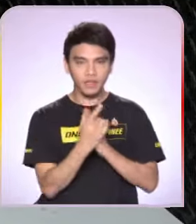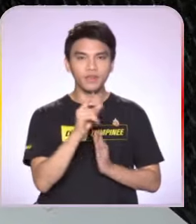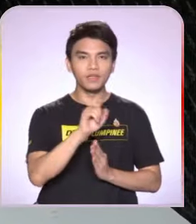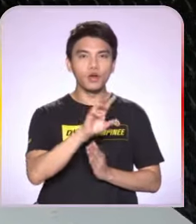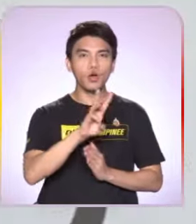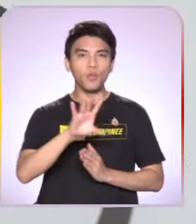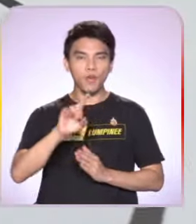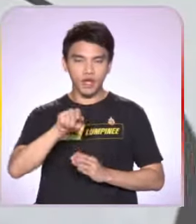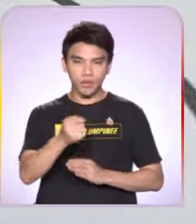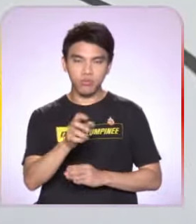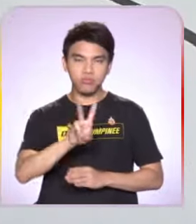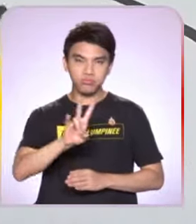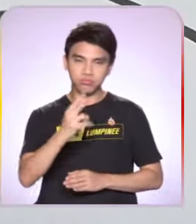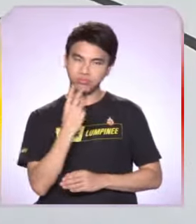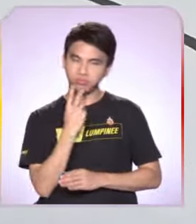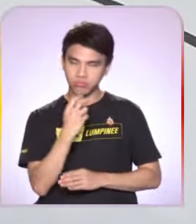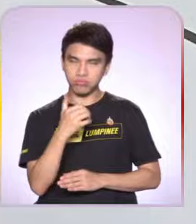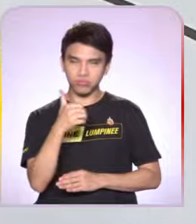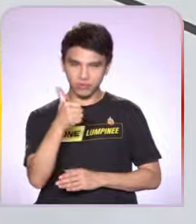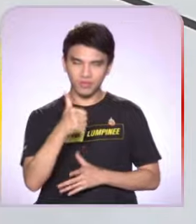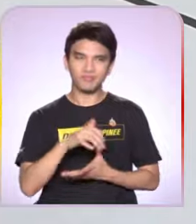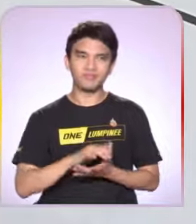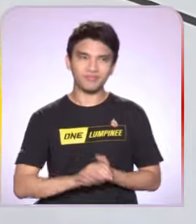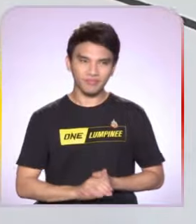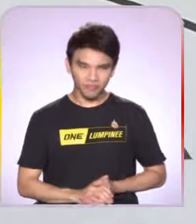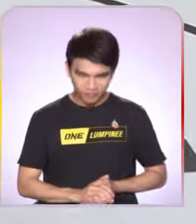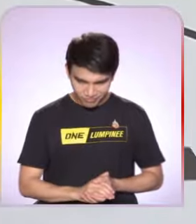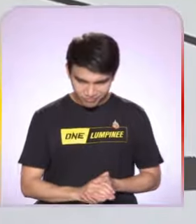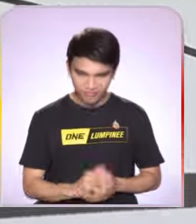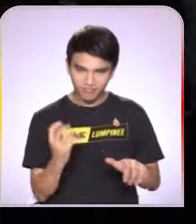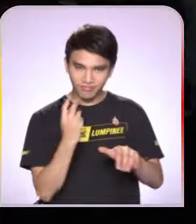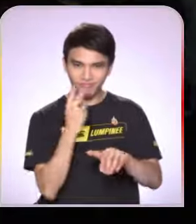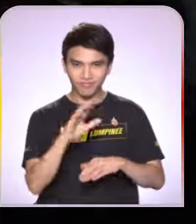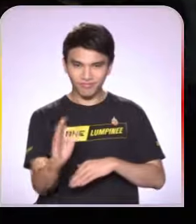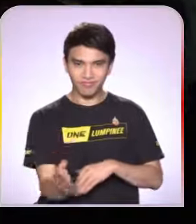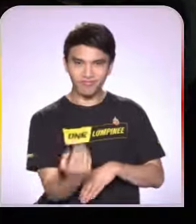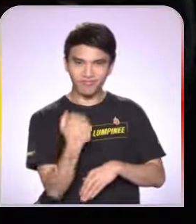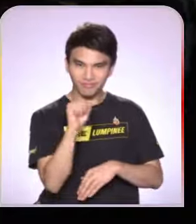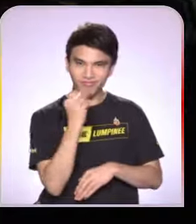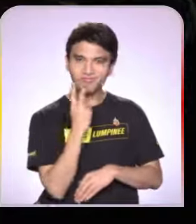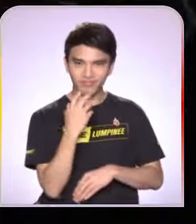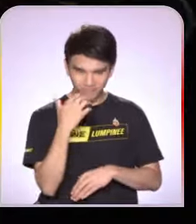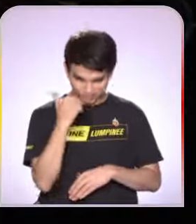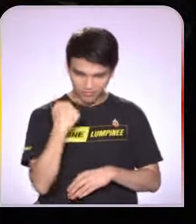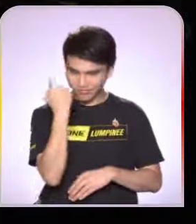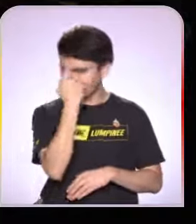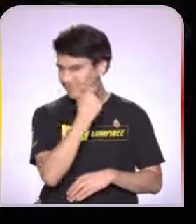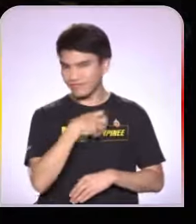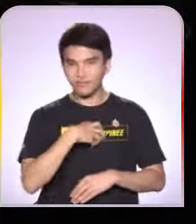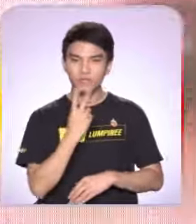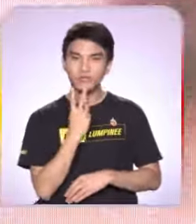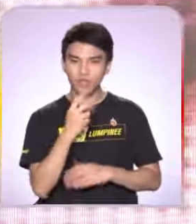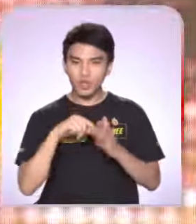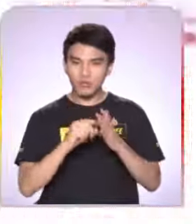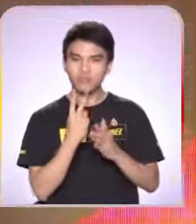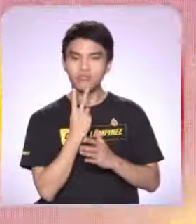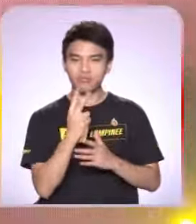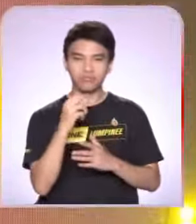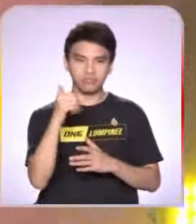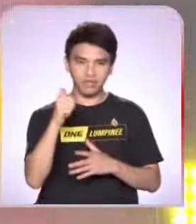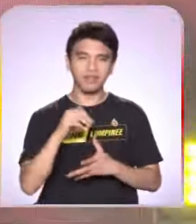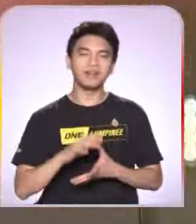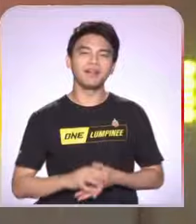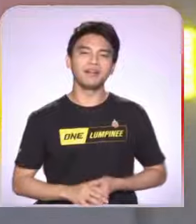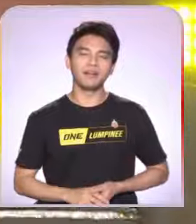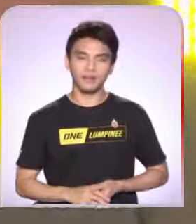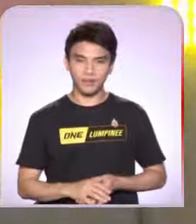นะช่อง7 HD ของเราถ่ายทอดสดทางหน้าจอทีวีตั้งแต่10โมงเป็นต้นไปใครอยากชมตั้งแต่ต้นรายการดูได้ออ